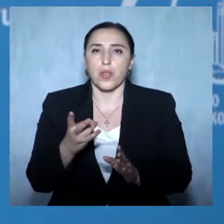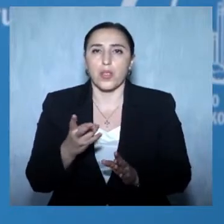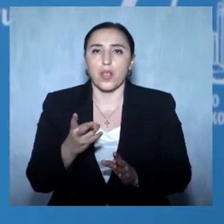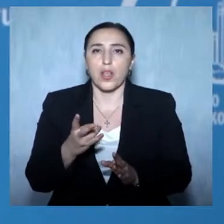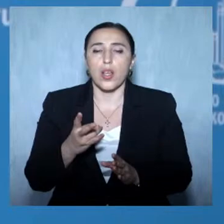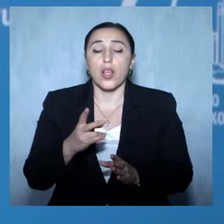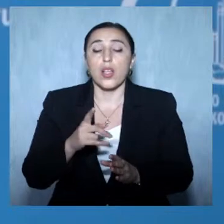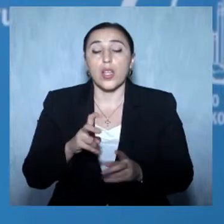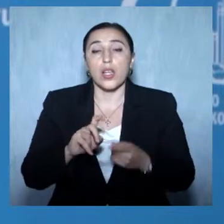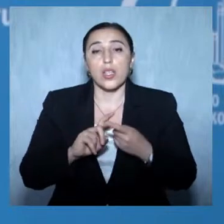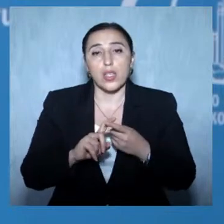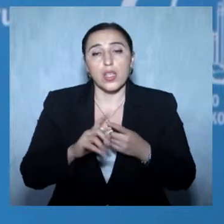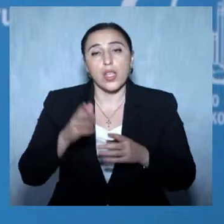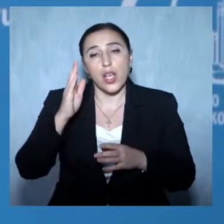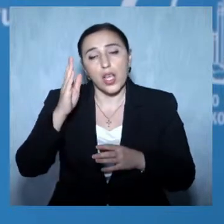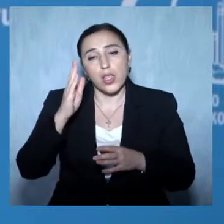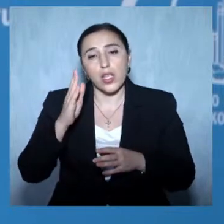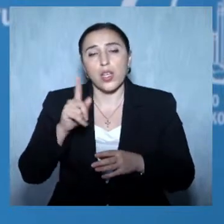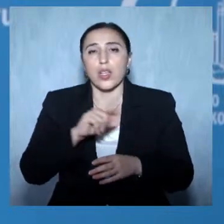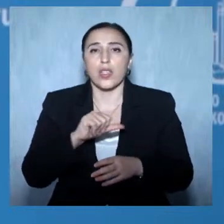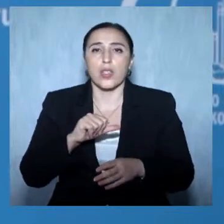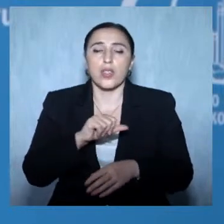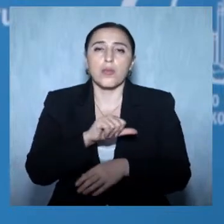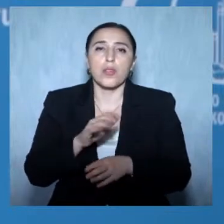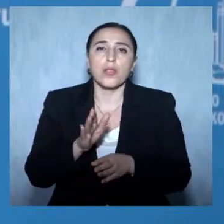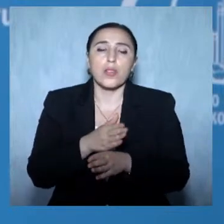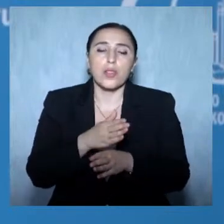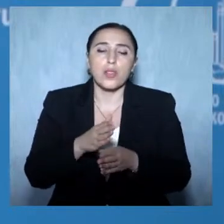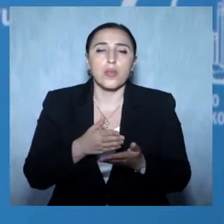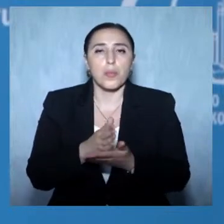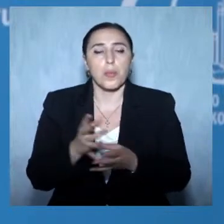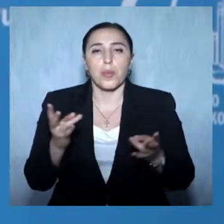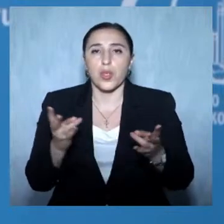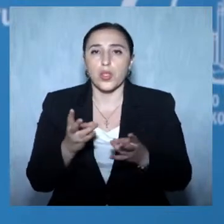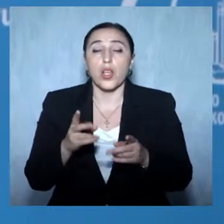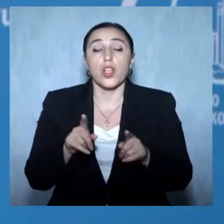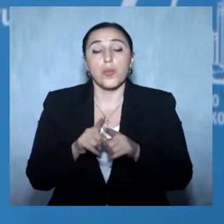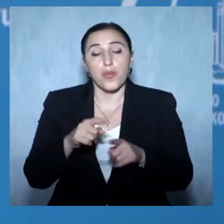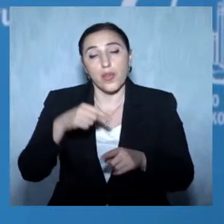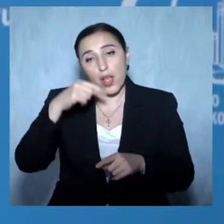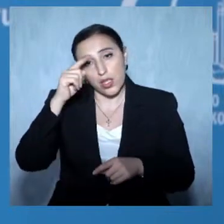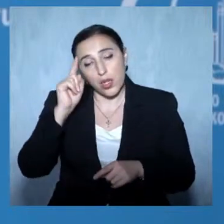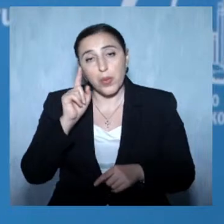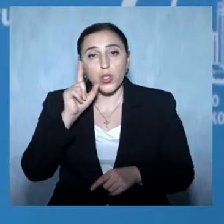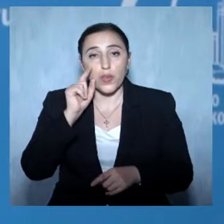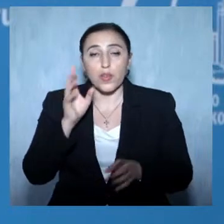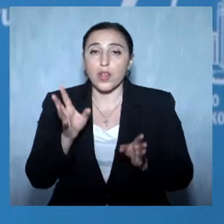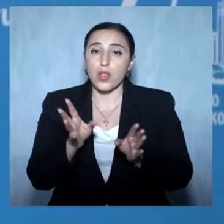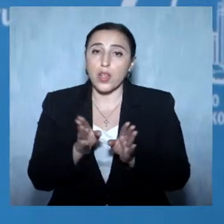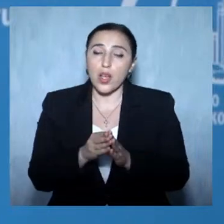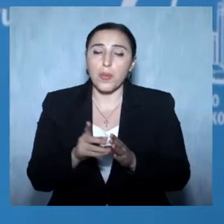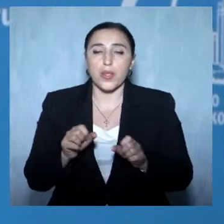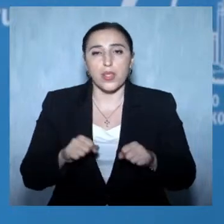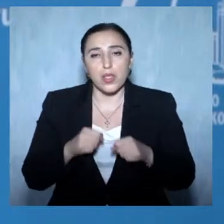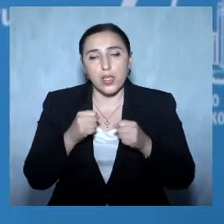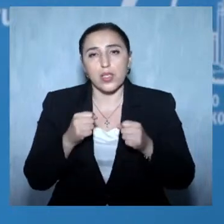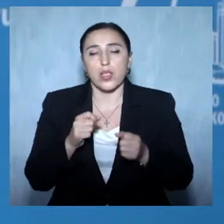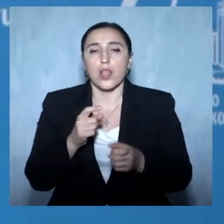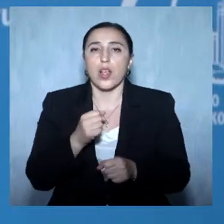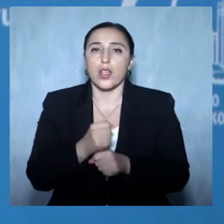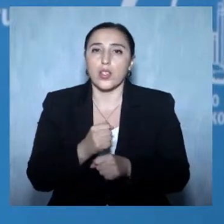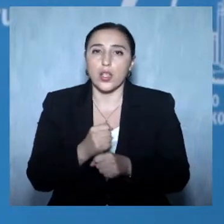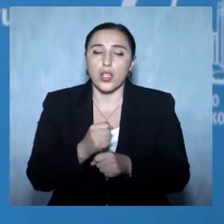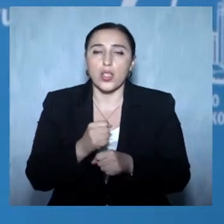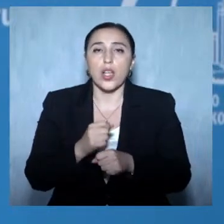երկայնքով դրա հետագատ դեմարկացյայով։ զուգահերաբար շառունակելու են կադրբեջանի և Հայաստանի հետ համատեղ ճանքերը, տարածա